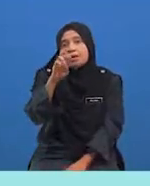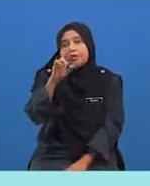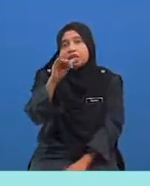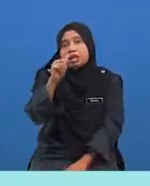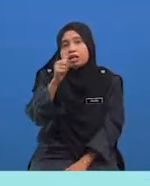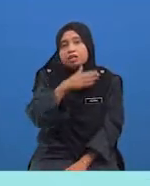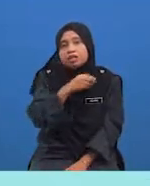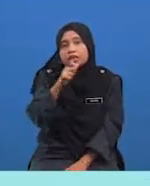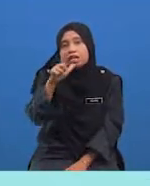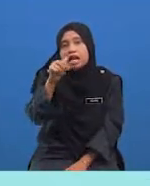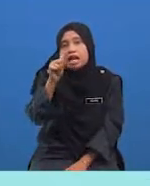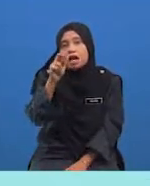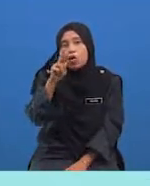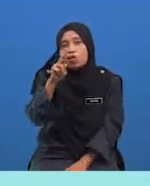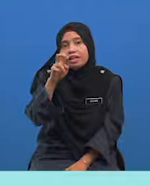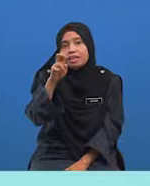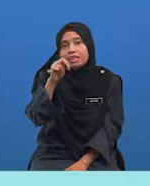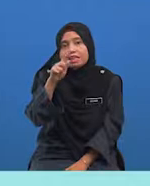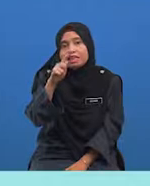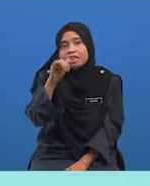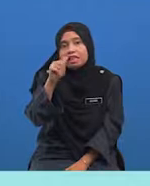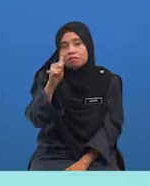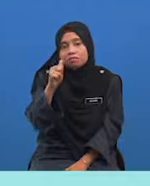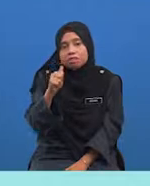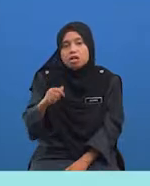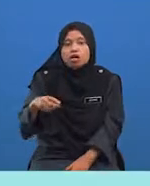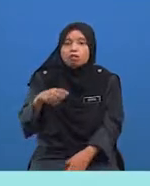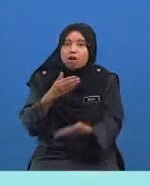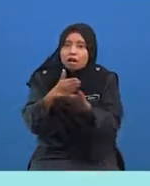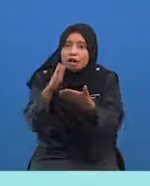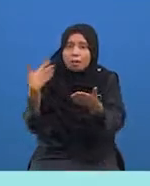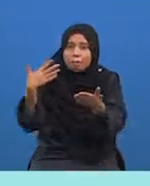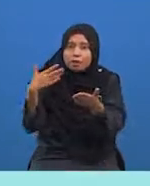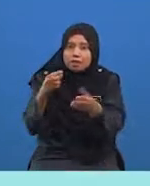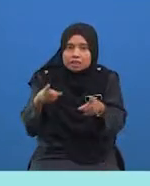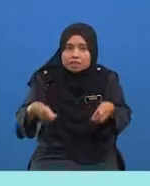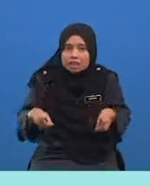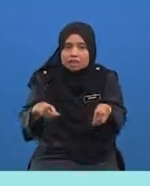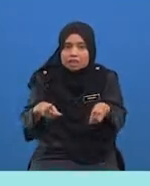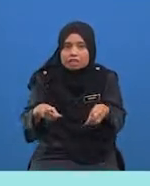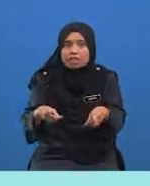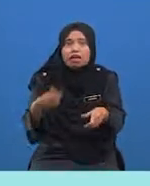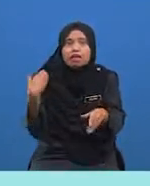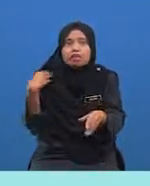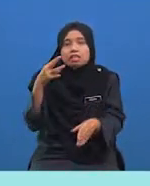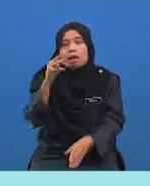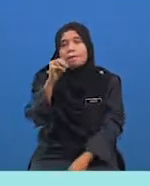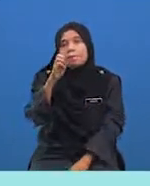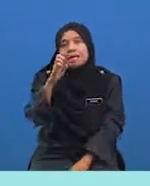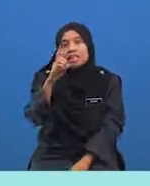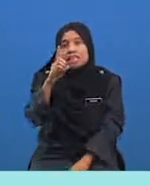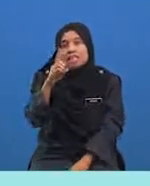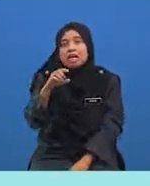iklim Laurentia. Manakala zon panas sederhana terdiri dari iklim Mediterranean,